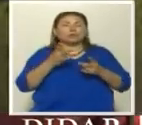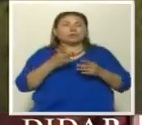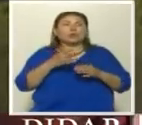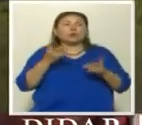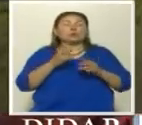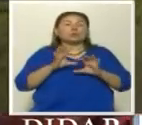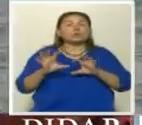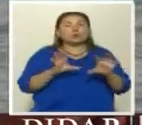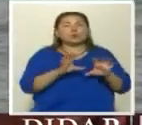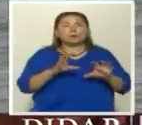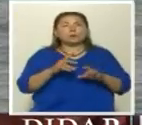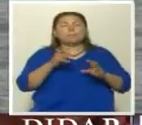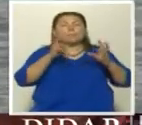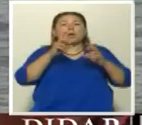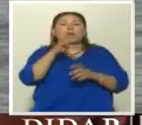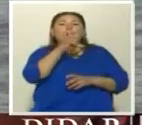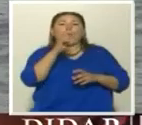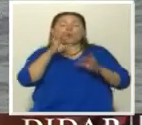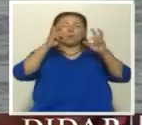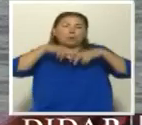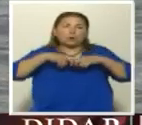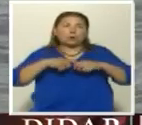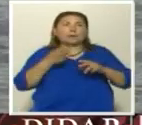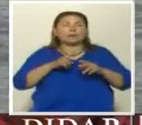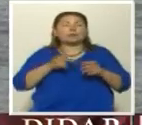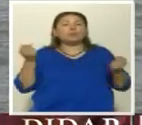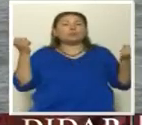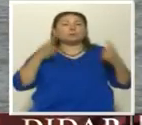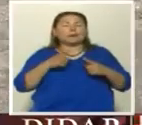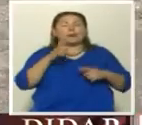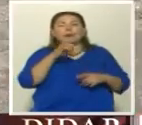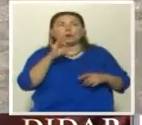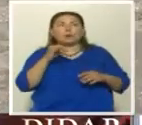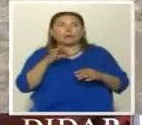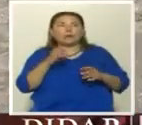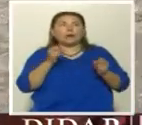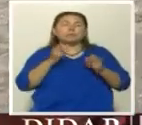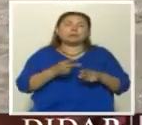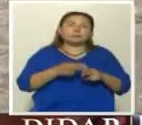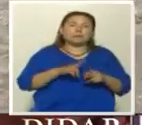есептейді. Экологиялық мониторинг жасалуы тиіс. Сонда болжамнан гөрі экологиялық